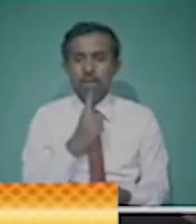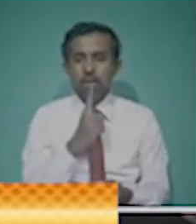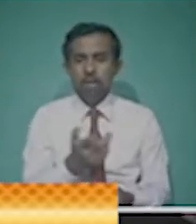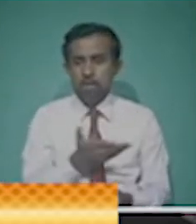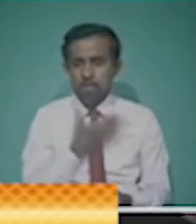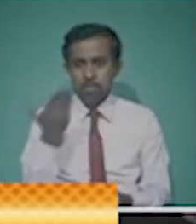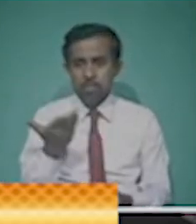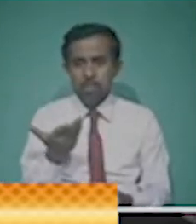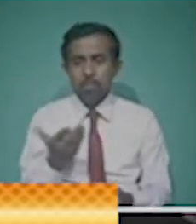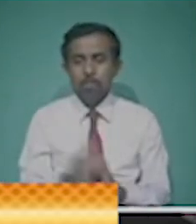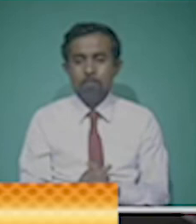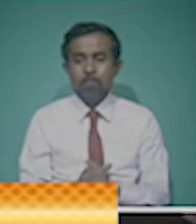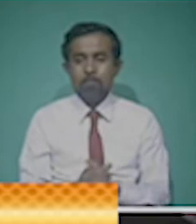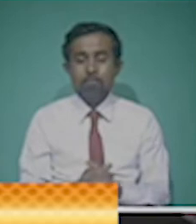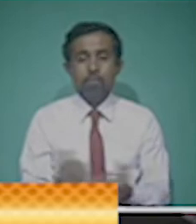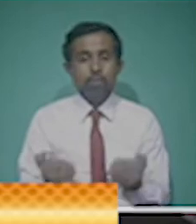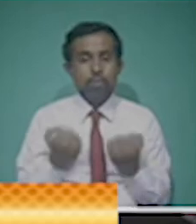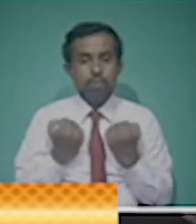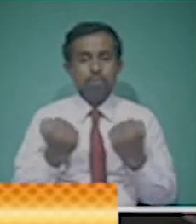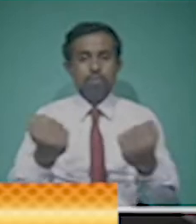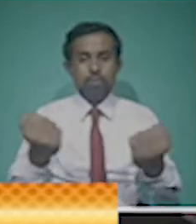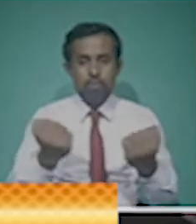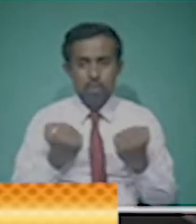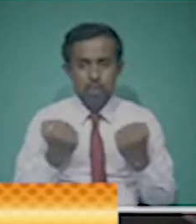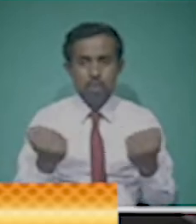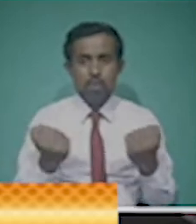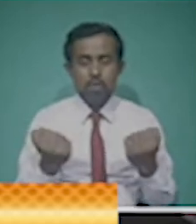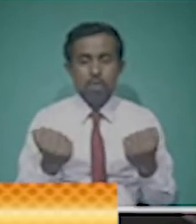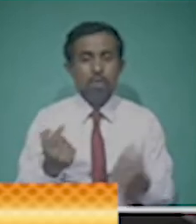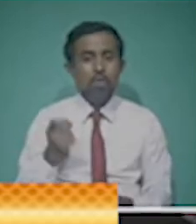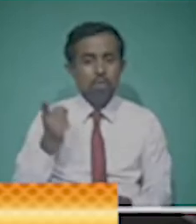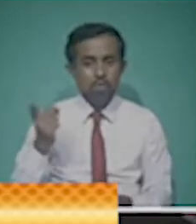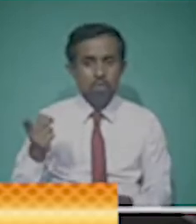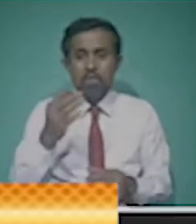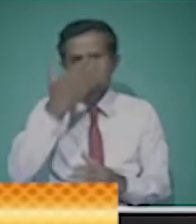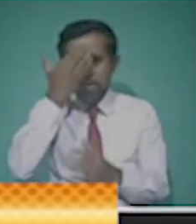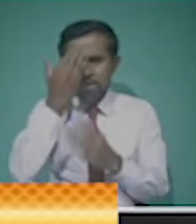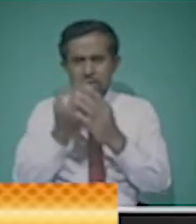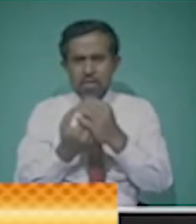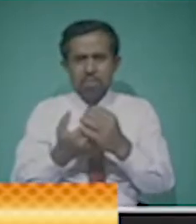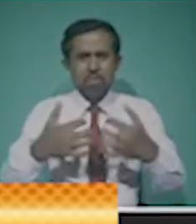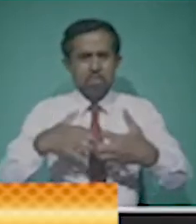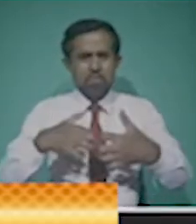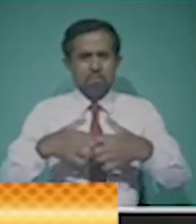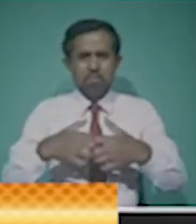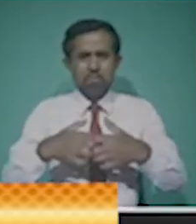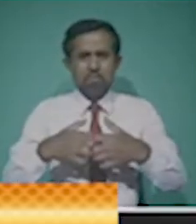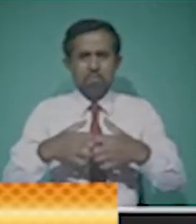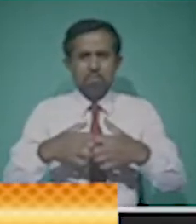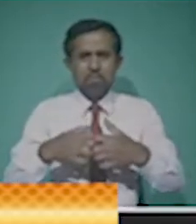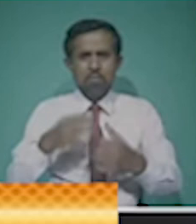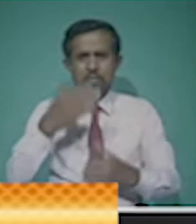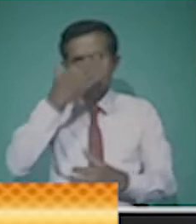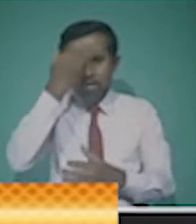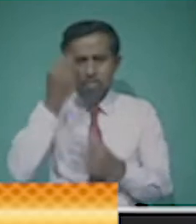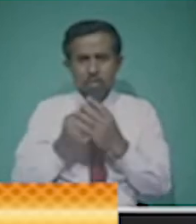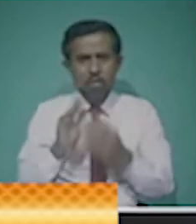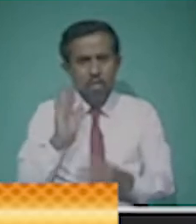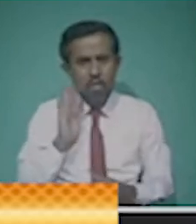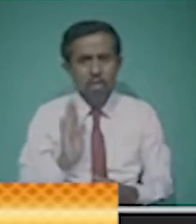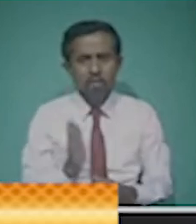இருக்கின்றது. அவர்களுடைய சுகாதார வசதி மிக மோசமாக இருக்கின்றது. இந்நிலையில் குறித்த யோசனைக்கான பதில்